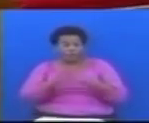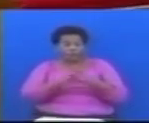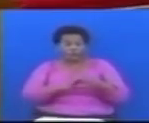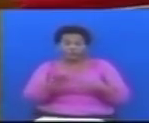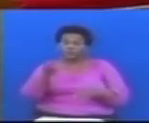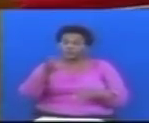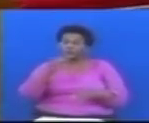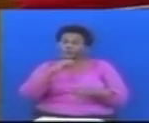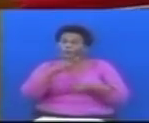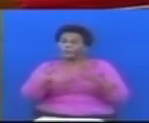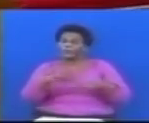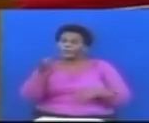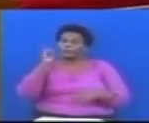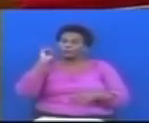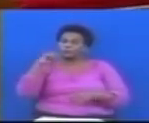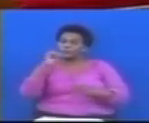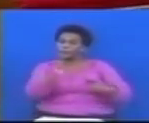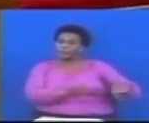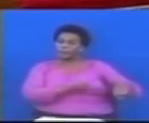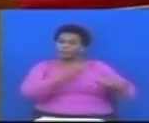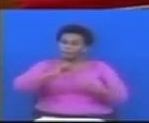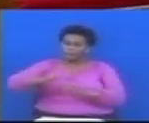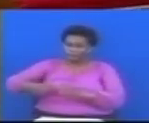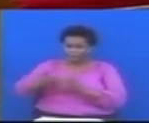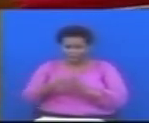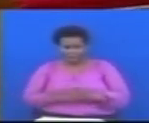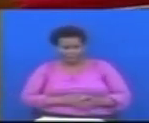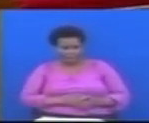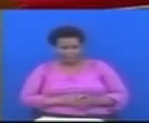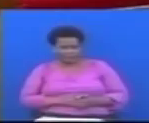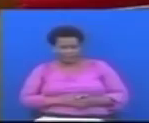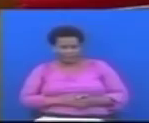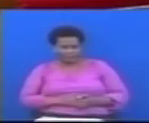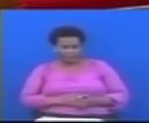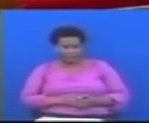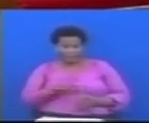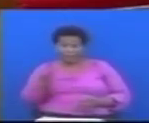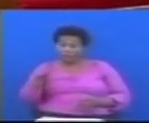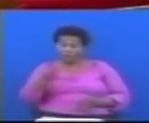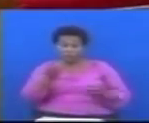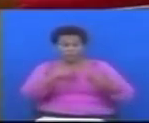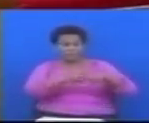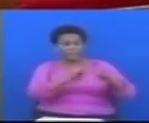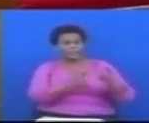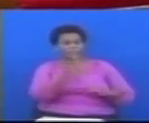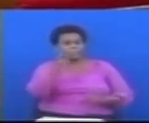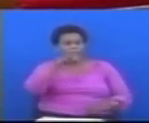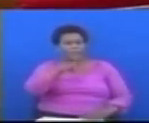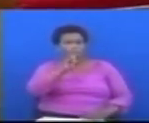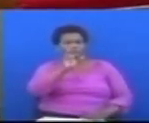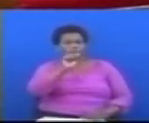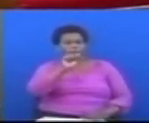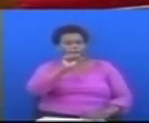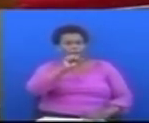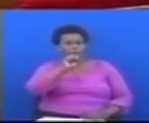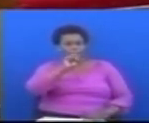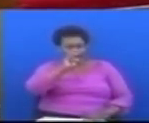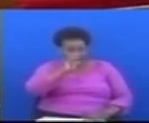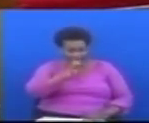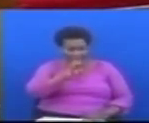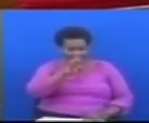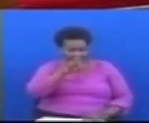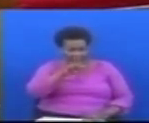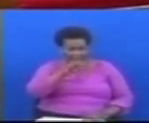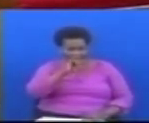Gorge Rufiji Hydropower unaotekelezwa katika kata ya Mwaseni kijiji cha Mloka. Ni